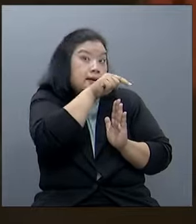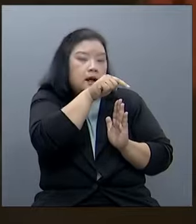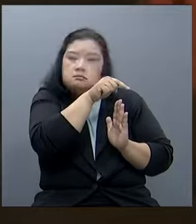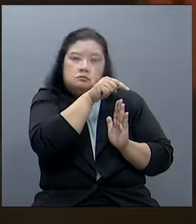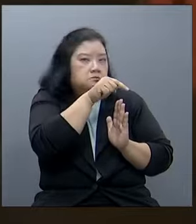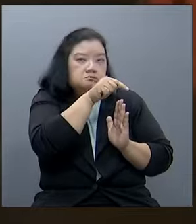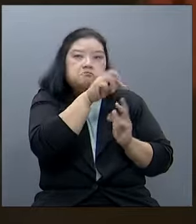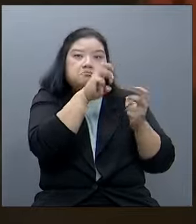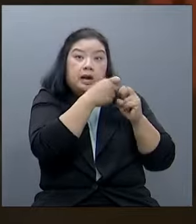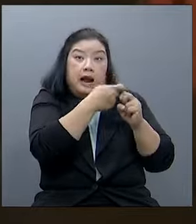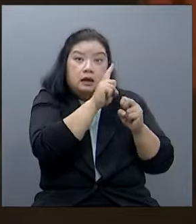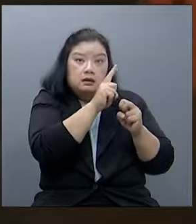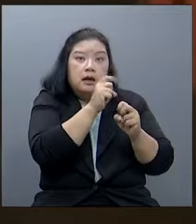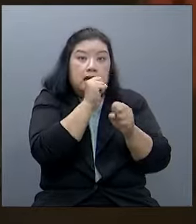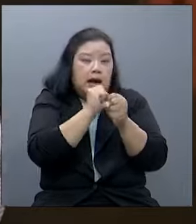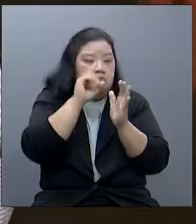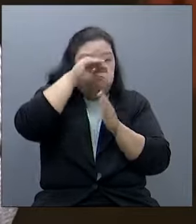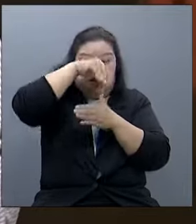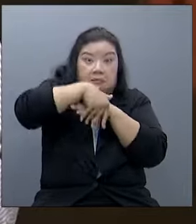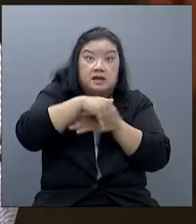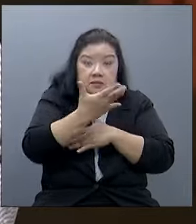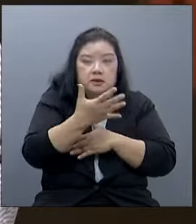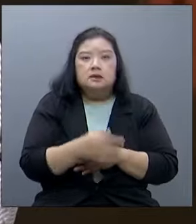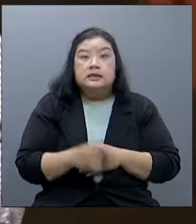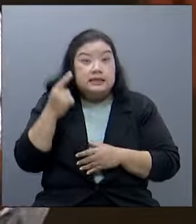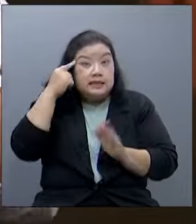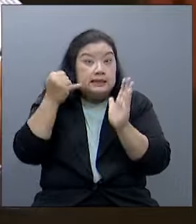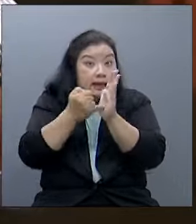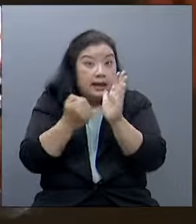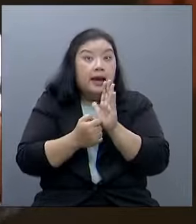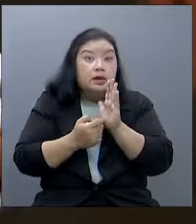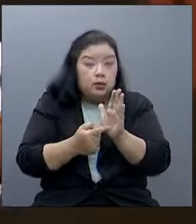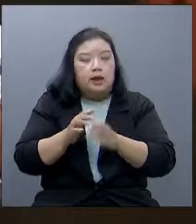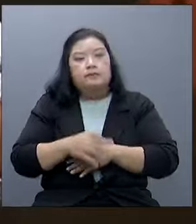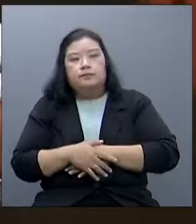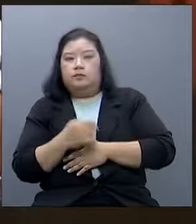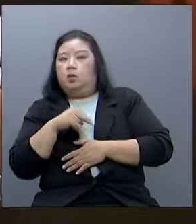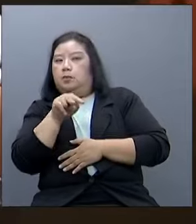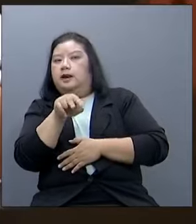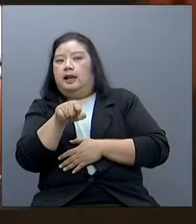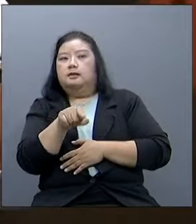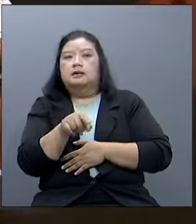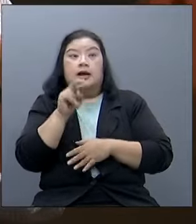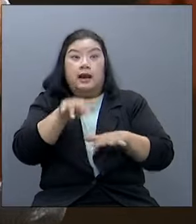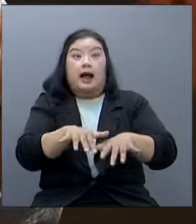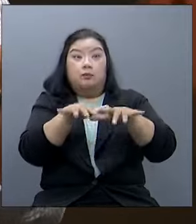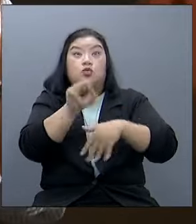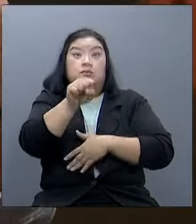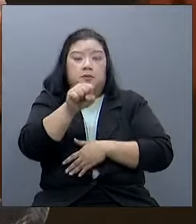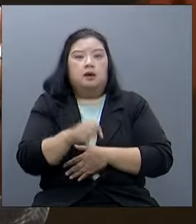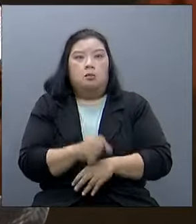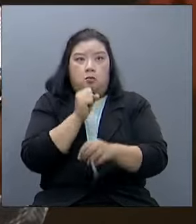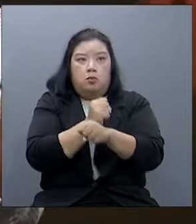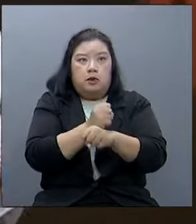สมมิวุวนีคิผมจะสร้างกแงปล้กันสมมตนะพุที่ leiteraarพ้ ทสักิรพัะ